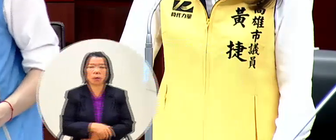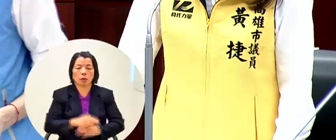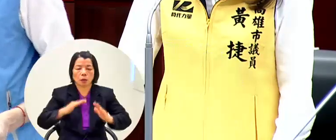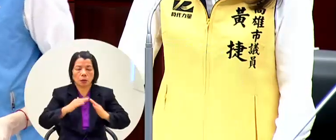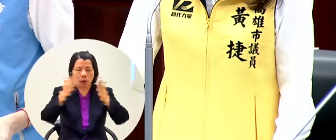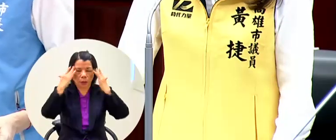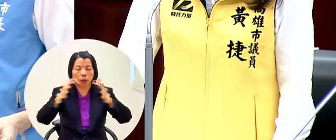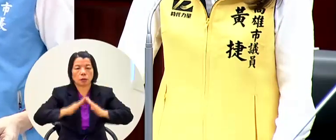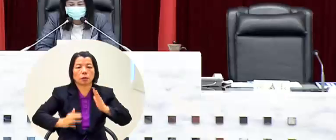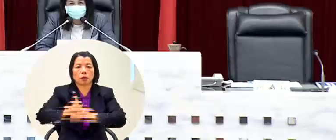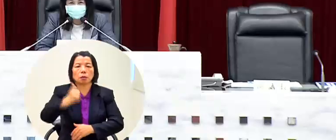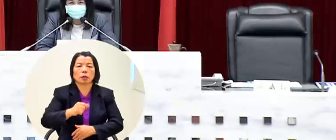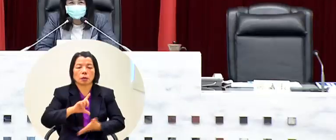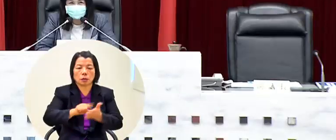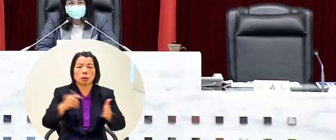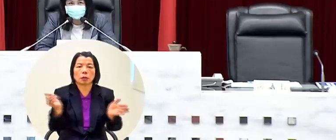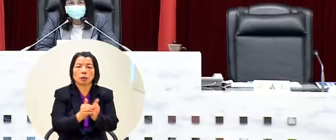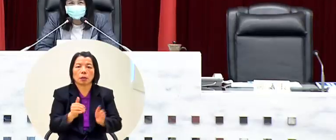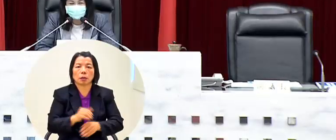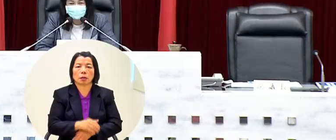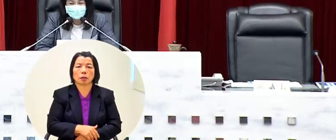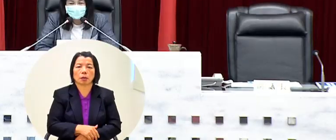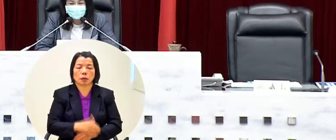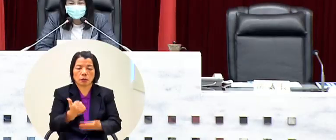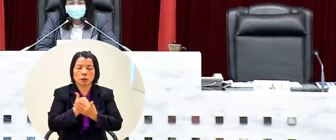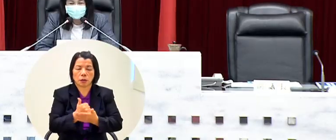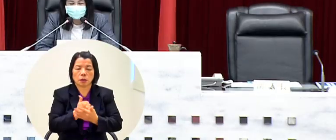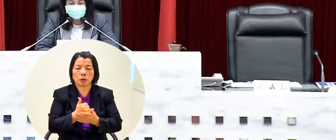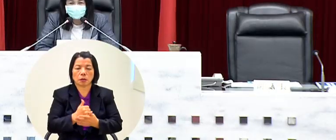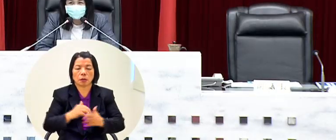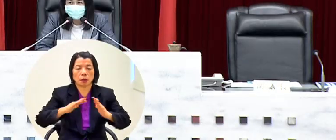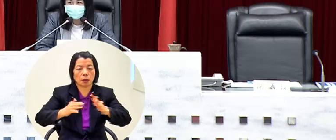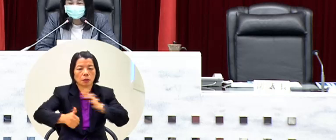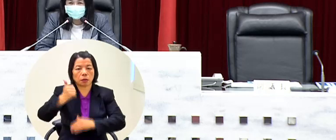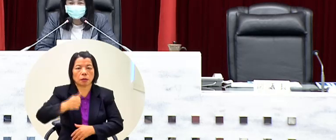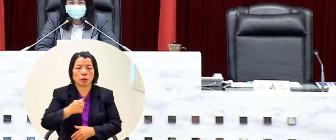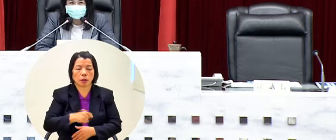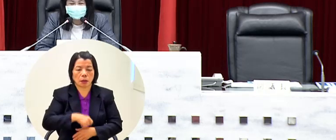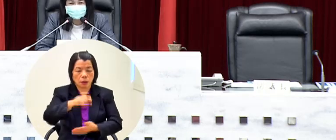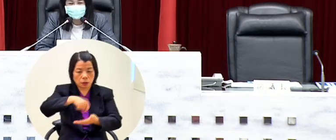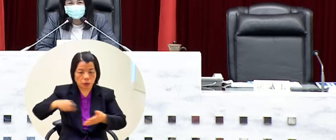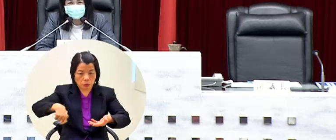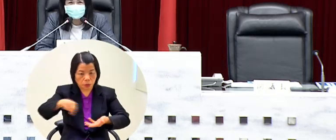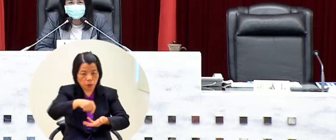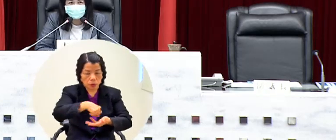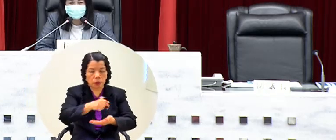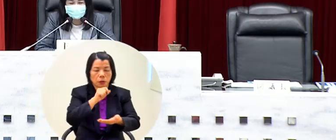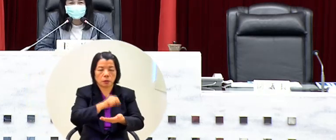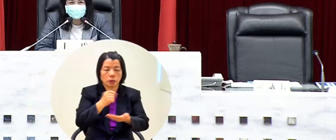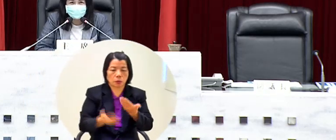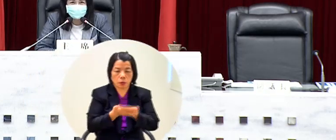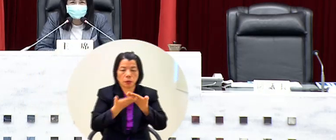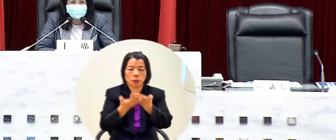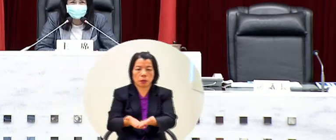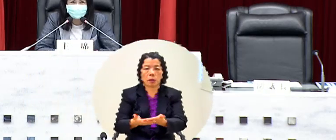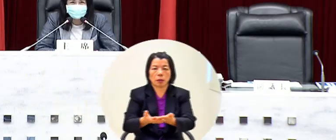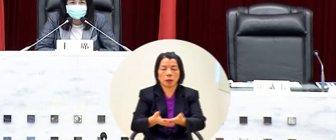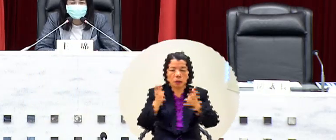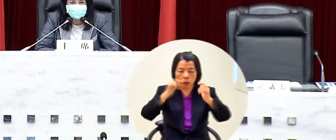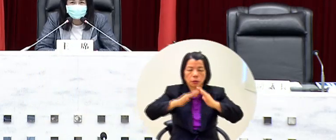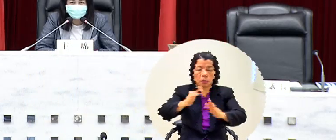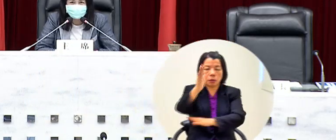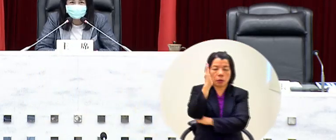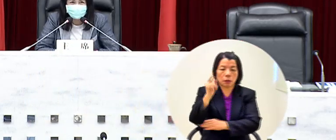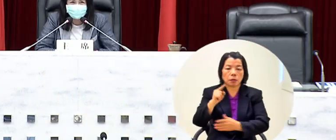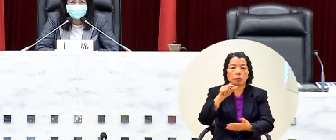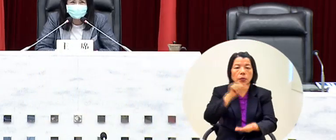起，时间到了哈，我们请韩市长是不是详细的书面答复，以及在我们市政府开记者会的时候